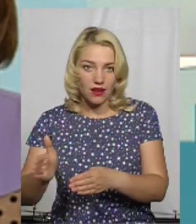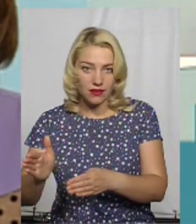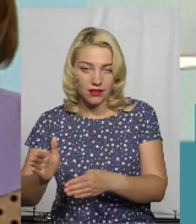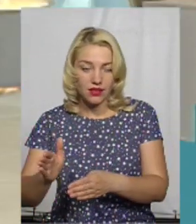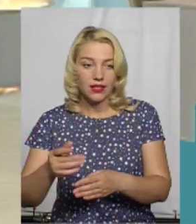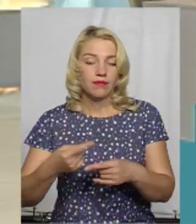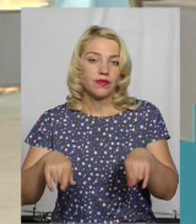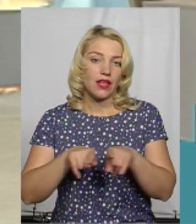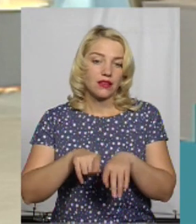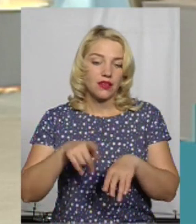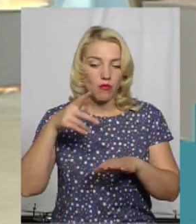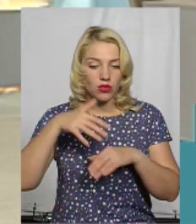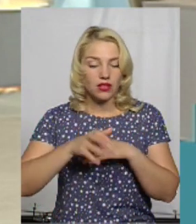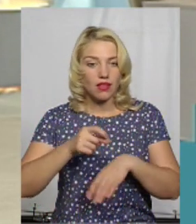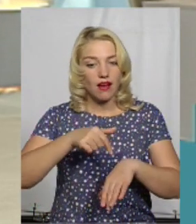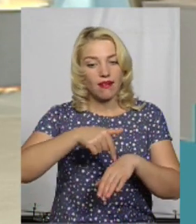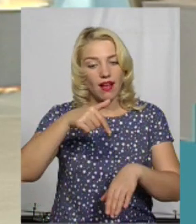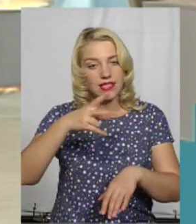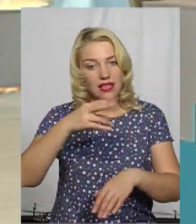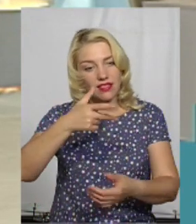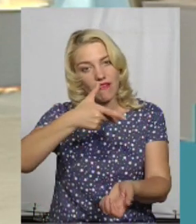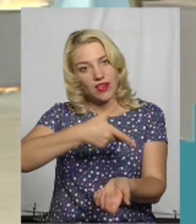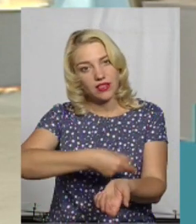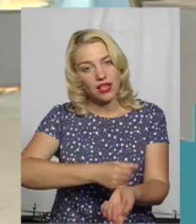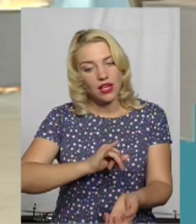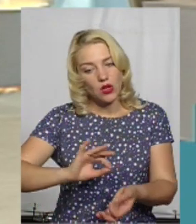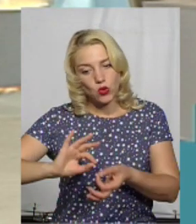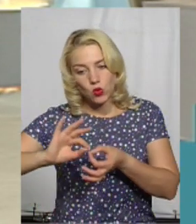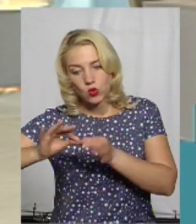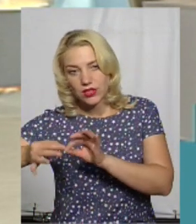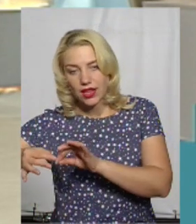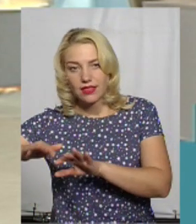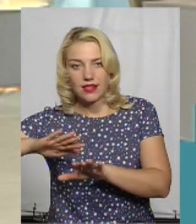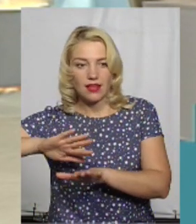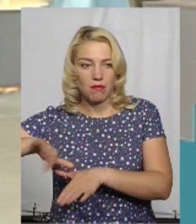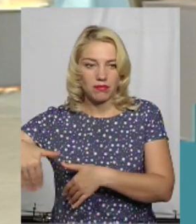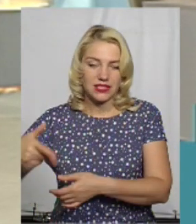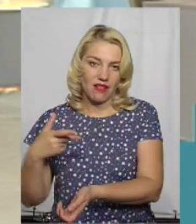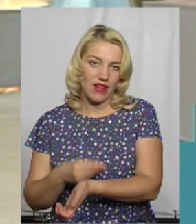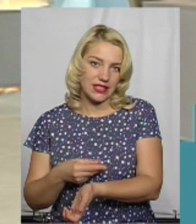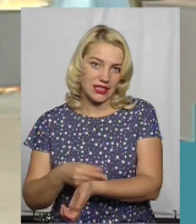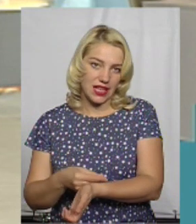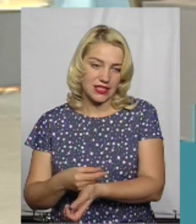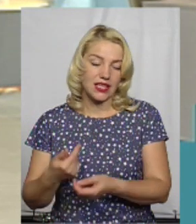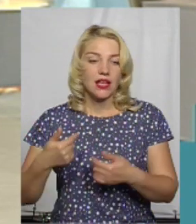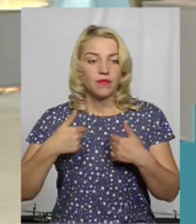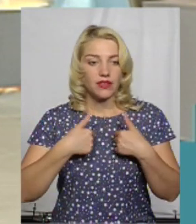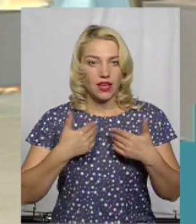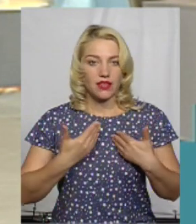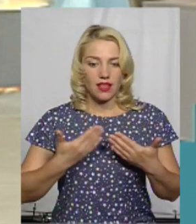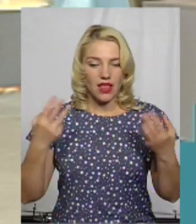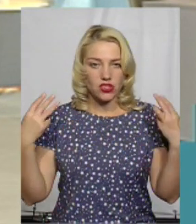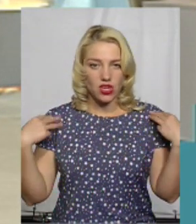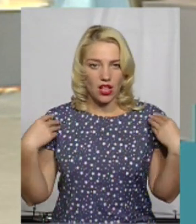знову ж, такі поняття, як реакція на введення вакцини і ускладнення після вакцинації. Я є